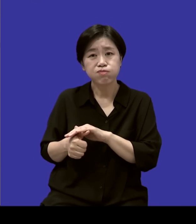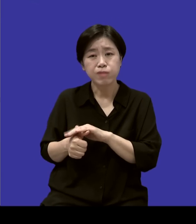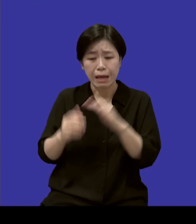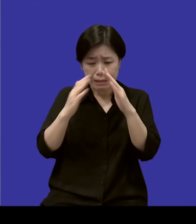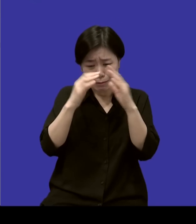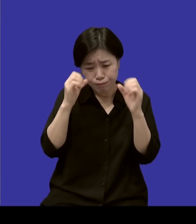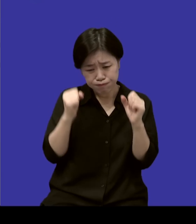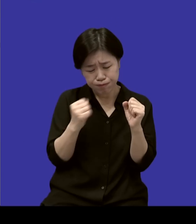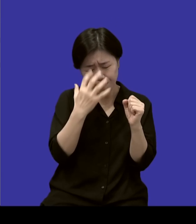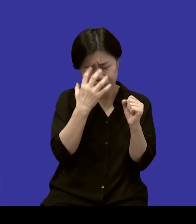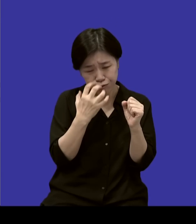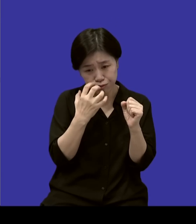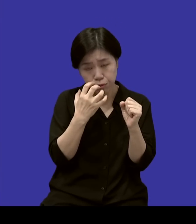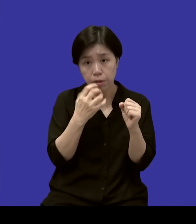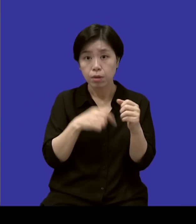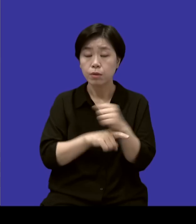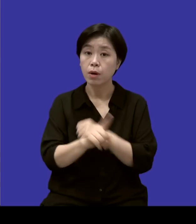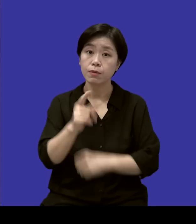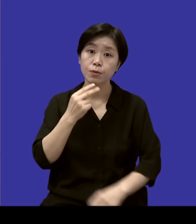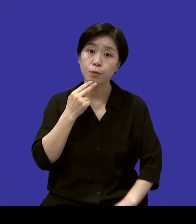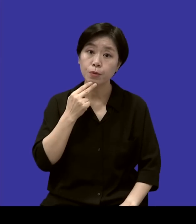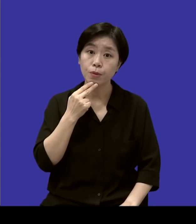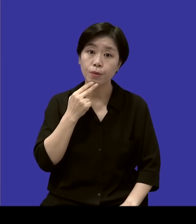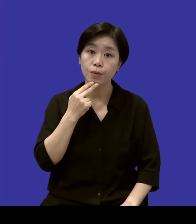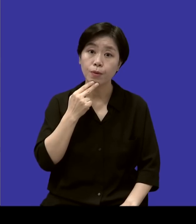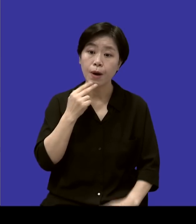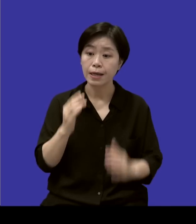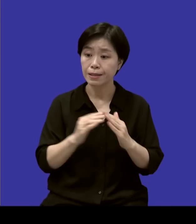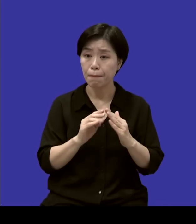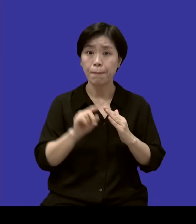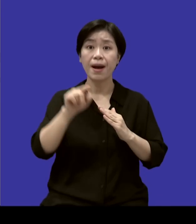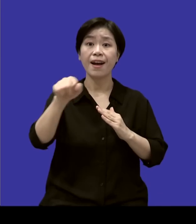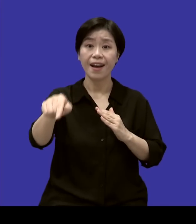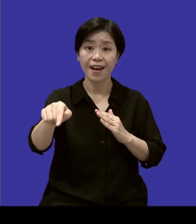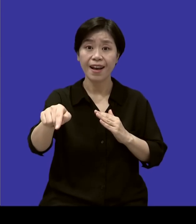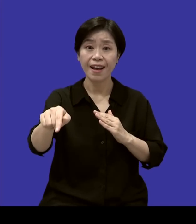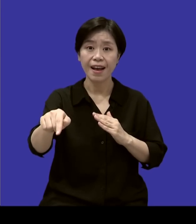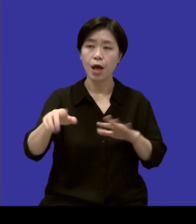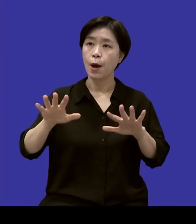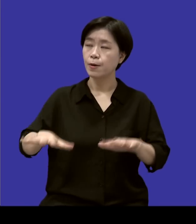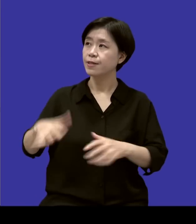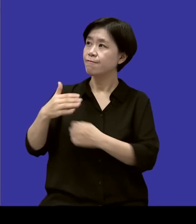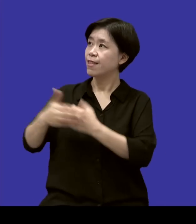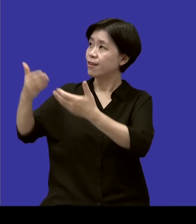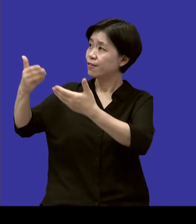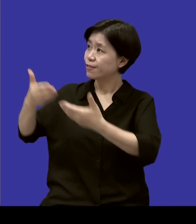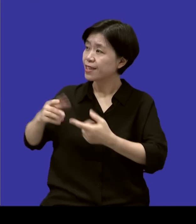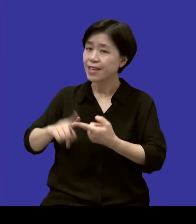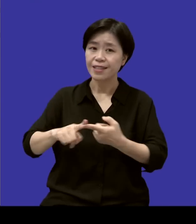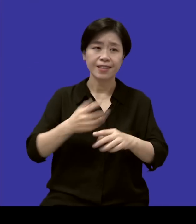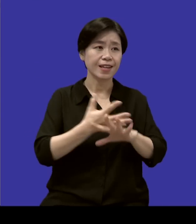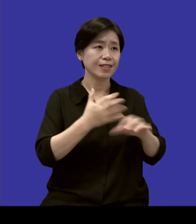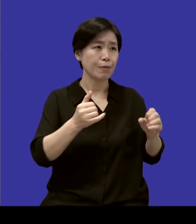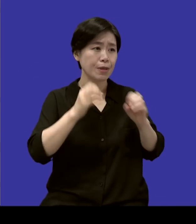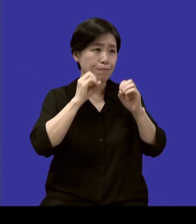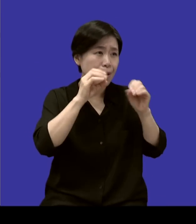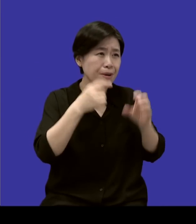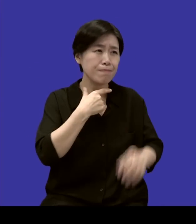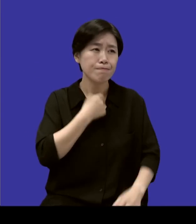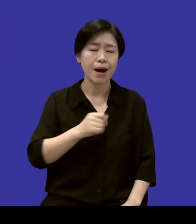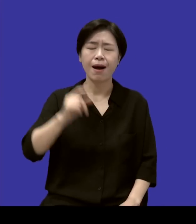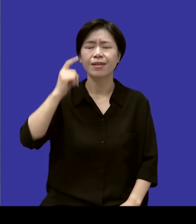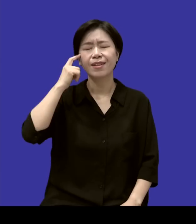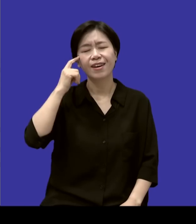방구석에서 그러고 살아야 될 이유가 없다. 밖으로 나가서 오늘 내가 이 체험한 걸 좀 사람들한테 알리고 싶다 이런 마음이 드는